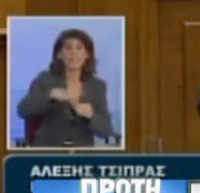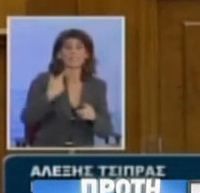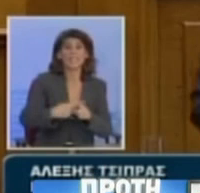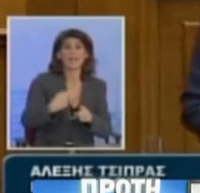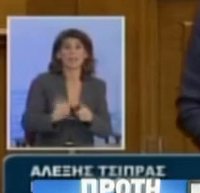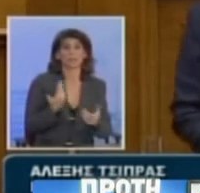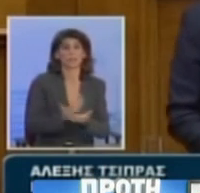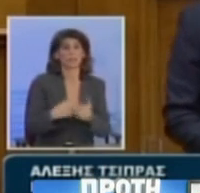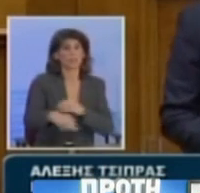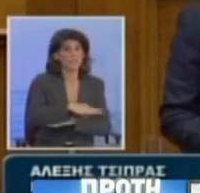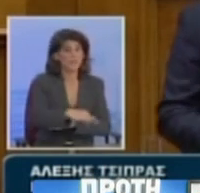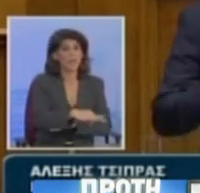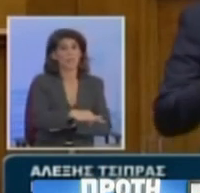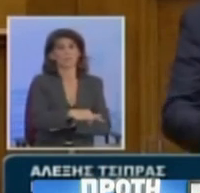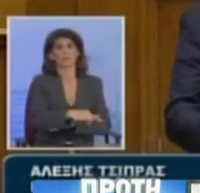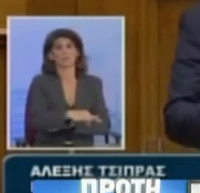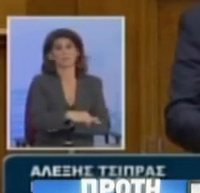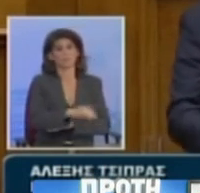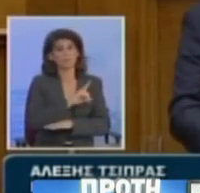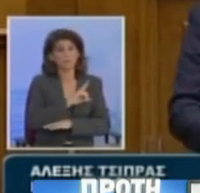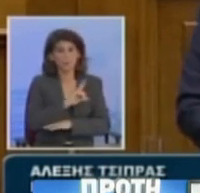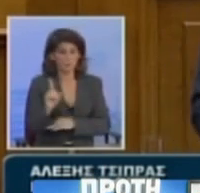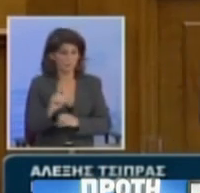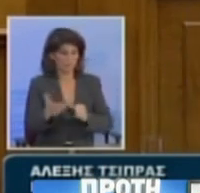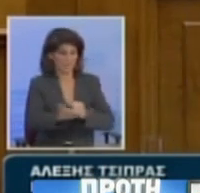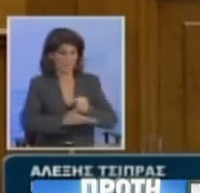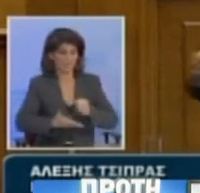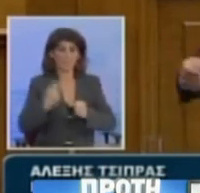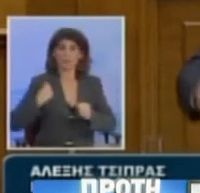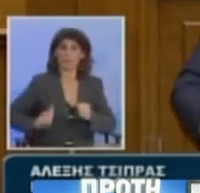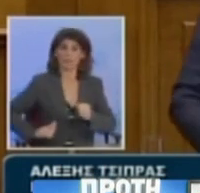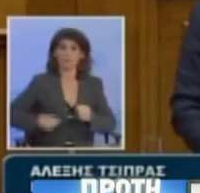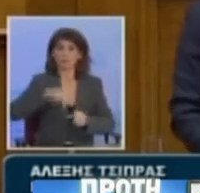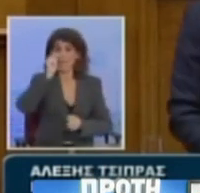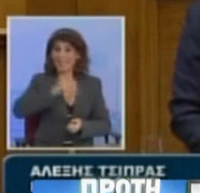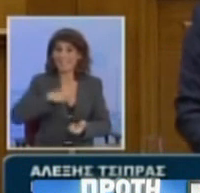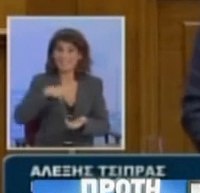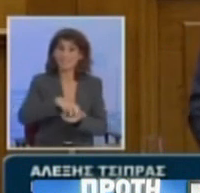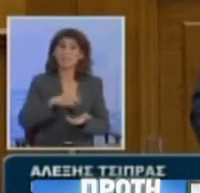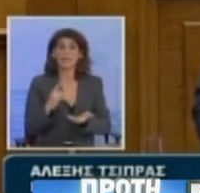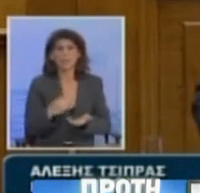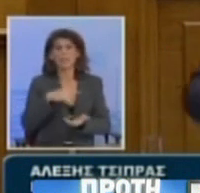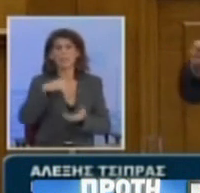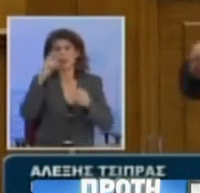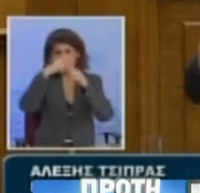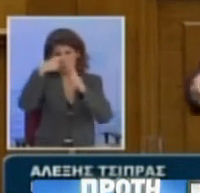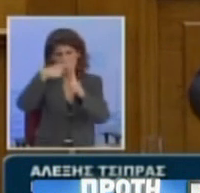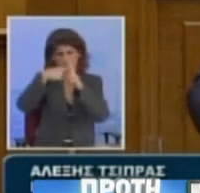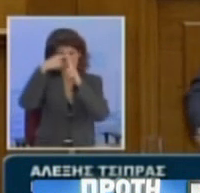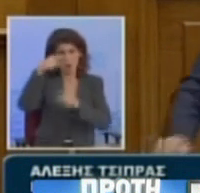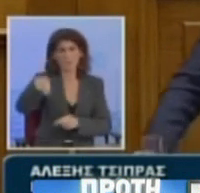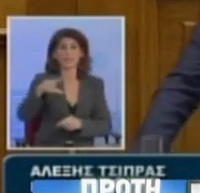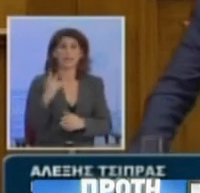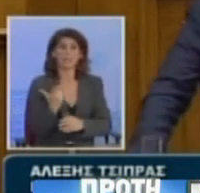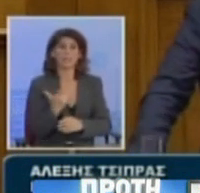Έχουμε σχεδιάσει την αξιοποίηση της μη καλλιεργήσιμης δημόσιας, εκκλησιαστικής ή μοναστηριακής γης ή